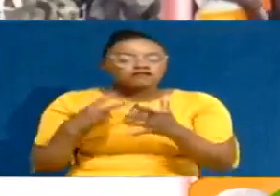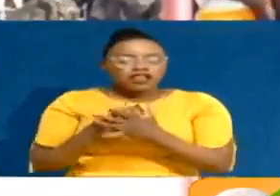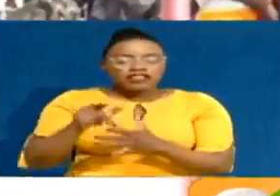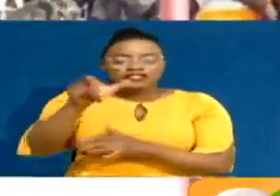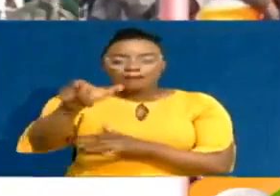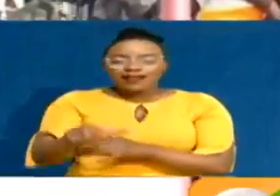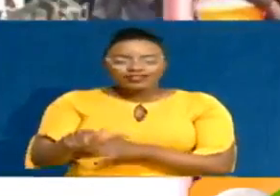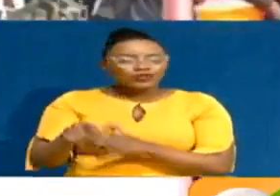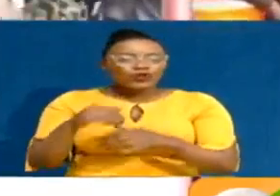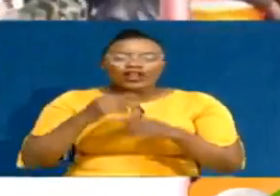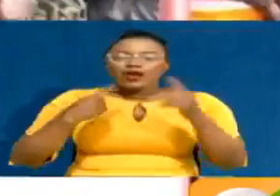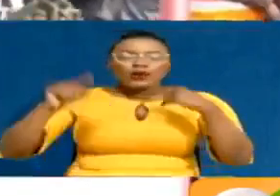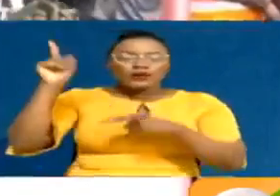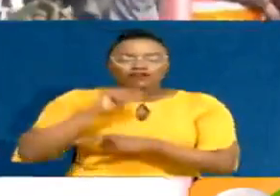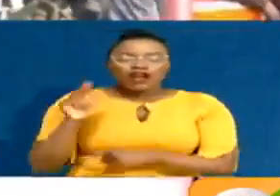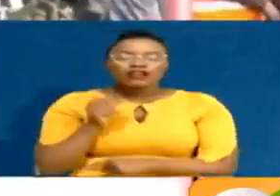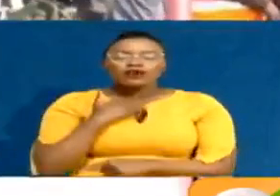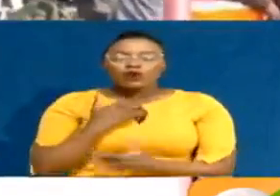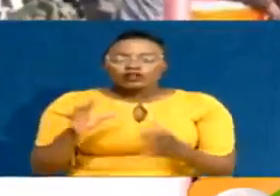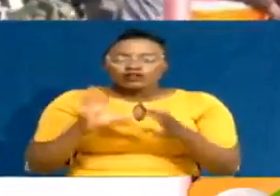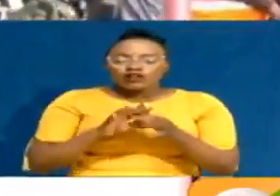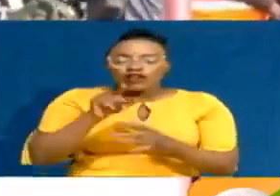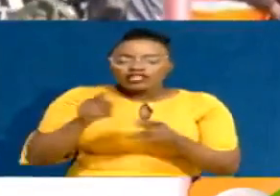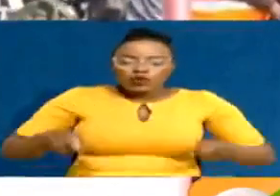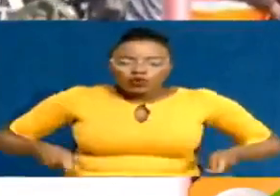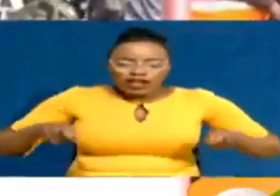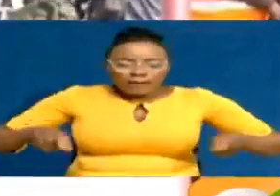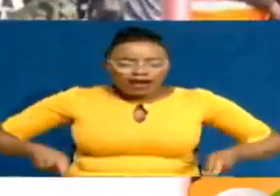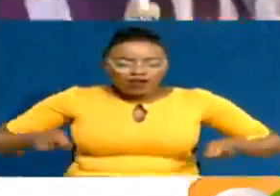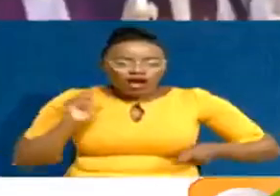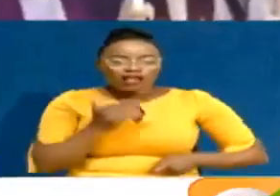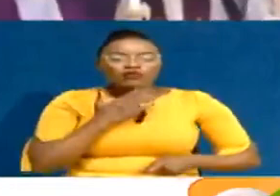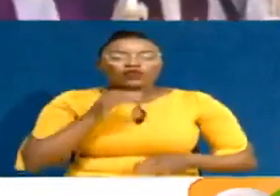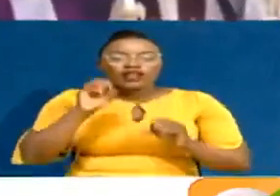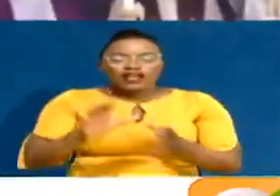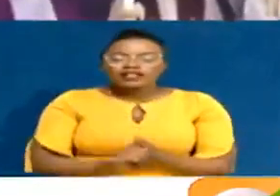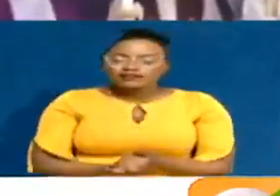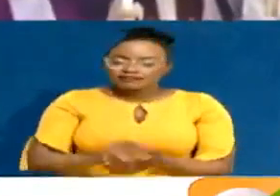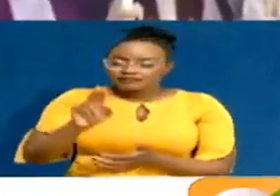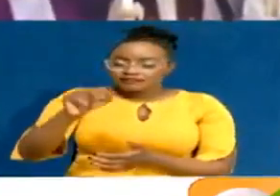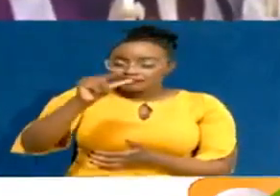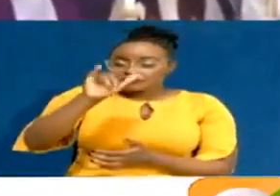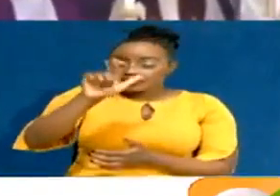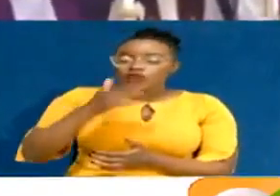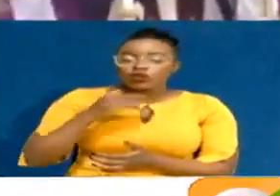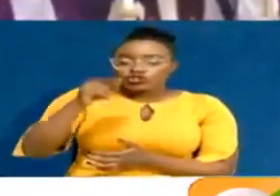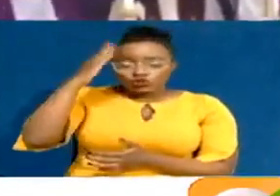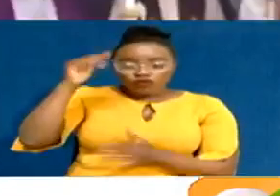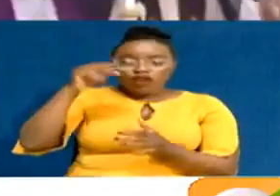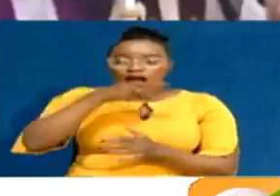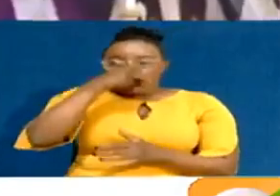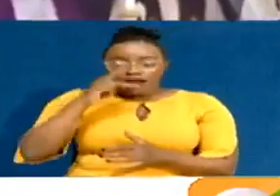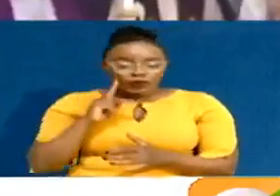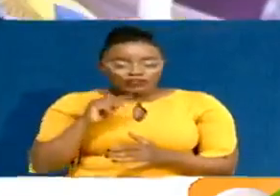na huyu mtu, na hatutaki kuingia kwa huyo baro. I do not want Charity. I want you to know Kalonzo